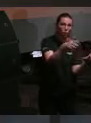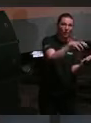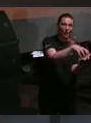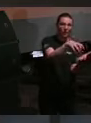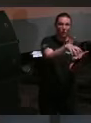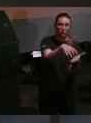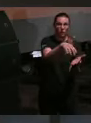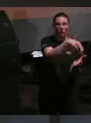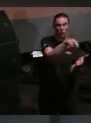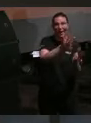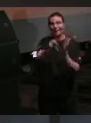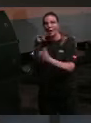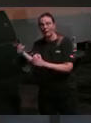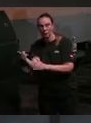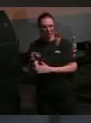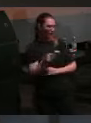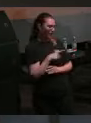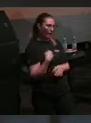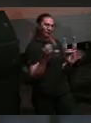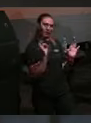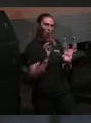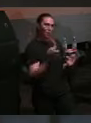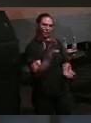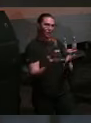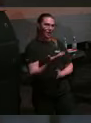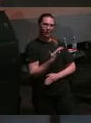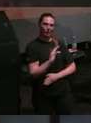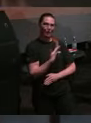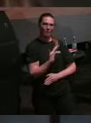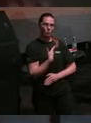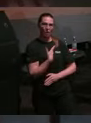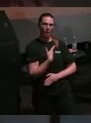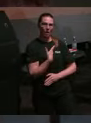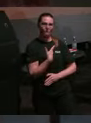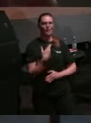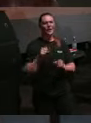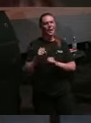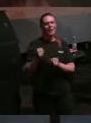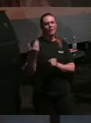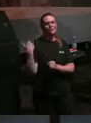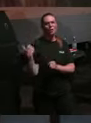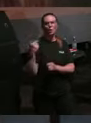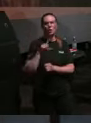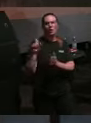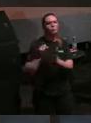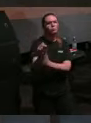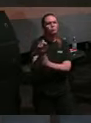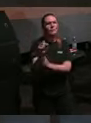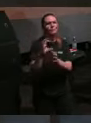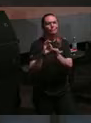Kan vi si det sånn at vi har ikke gjort en nøyvurdering av utspillet til regjeringen forrige uke? Om